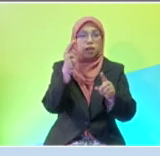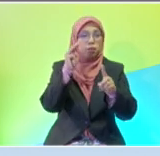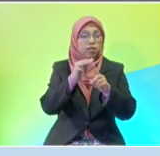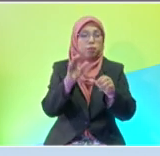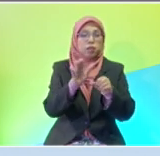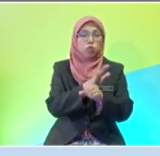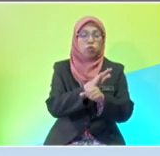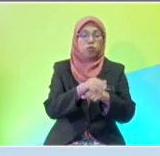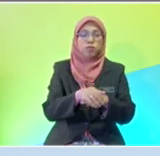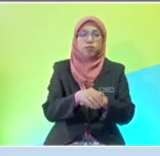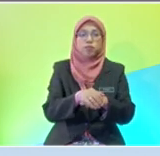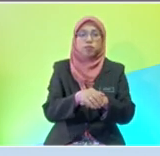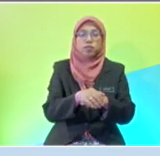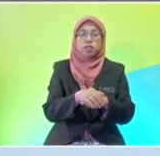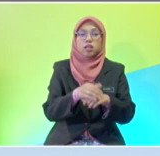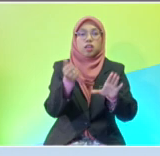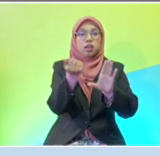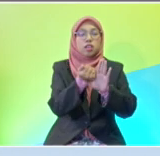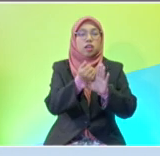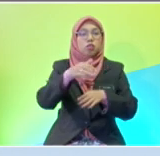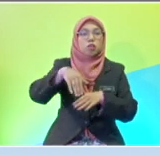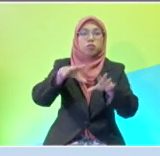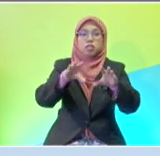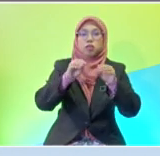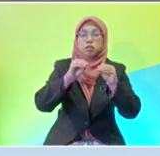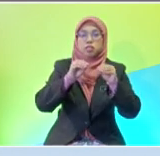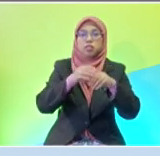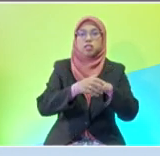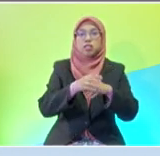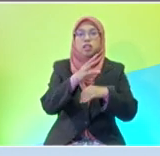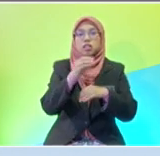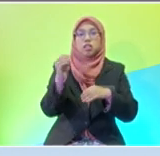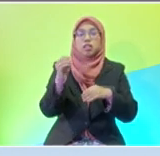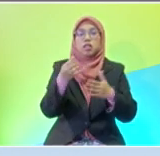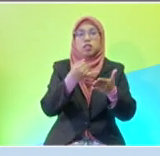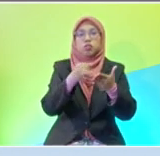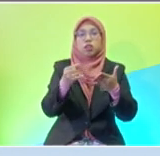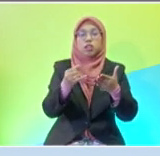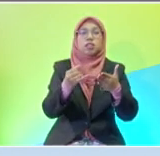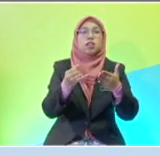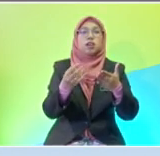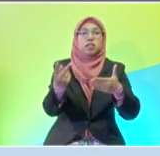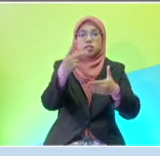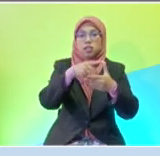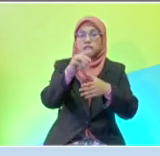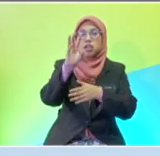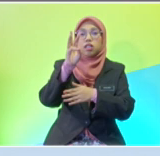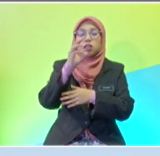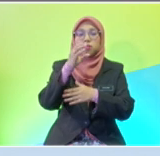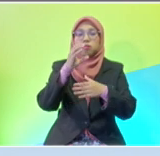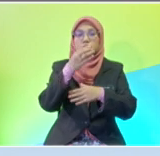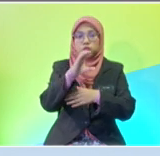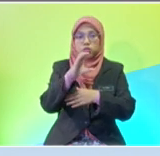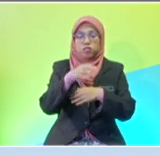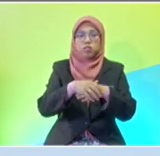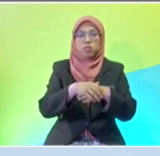tadi adalah account belum terima dia dan jualan di kredit ke 600 yang ketiga adalah